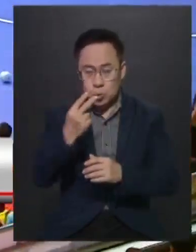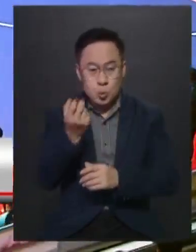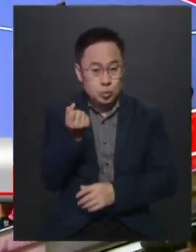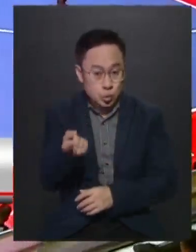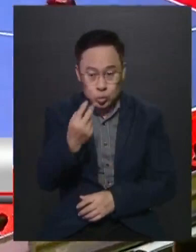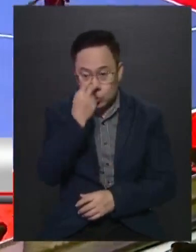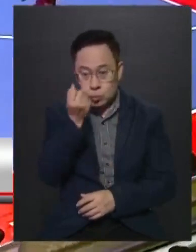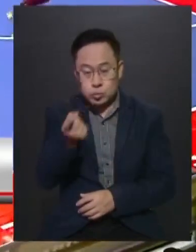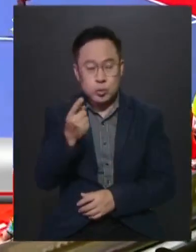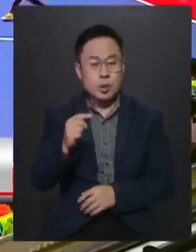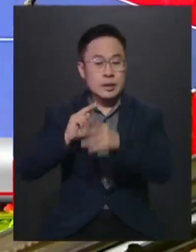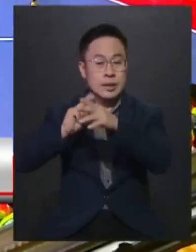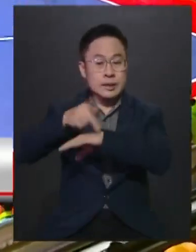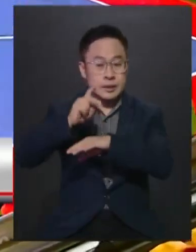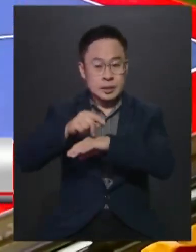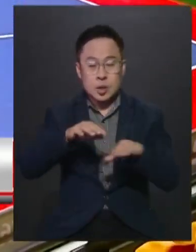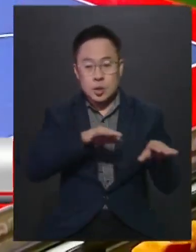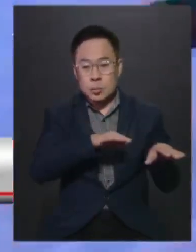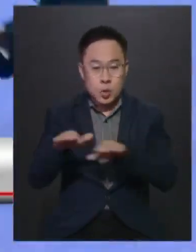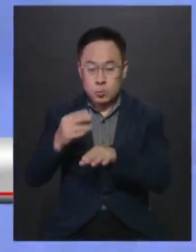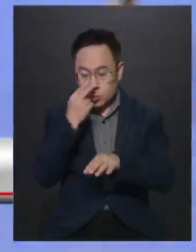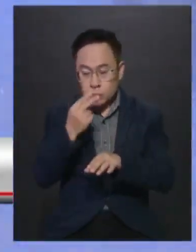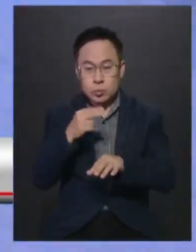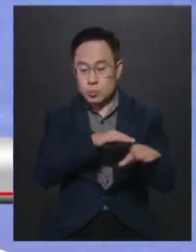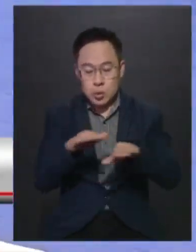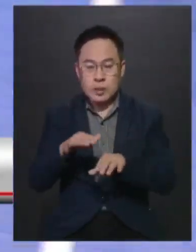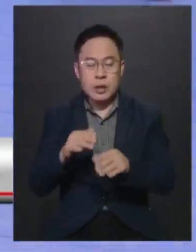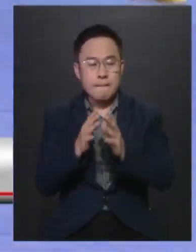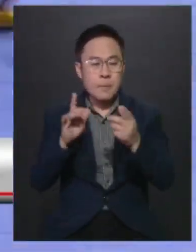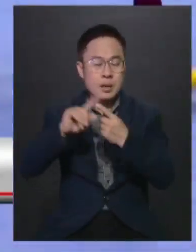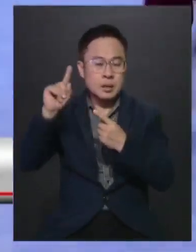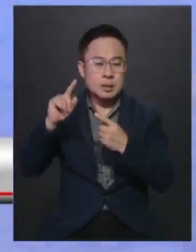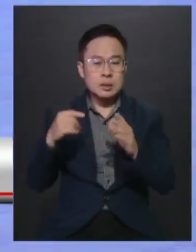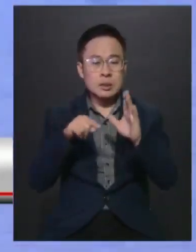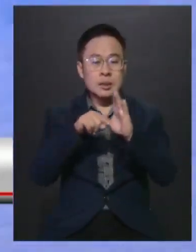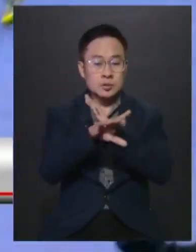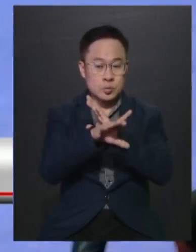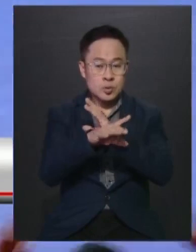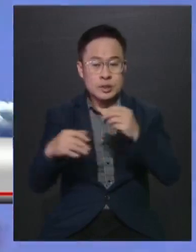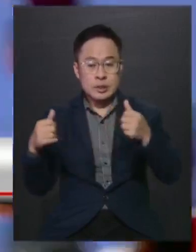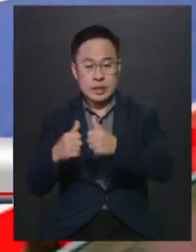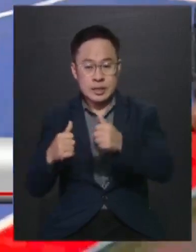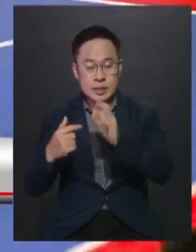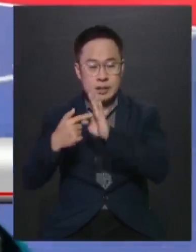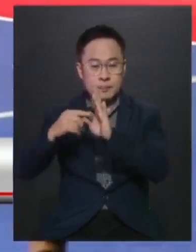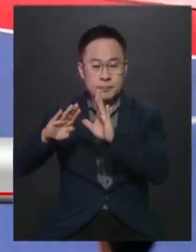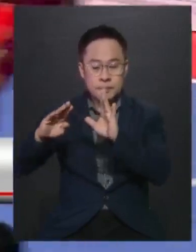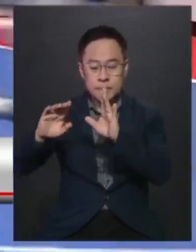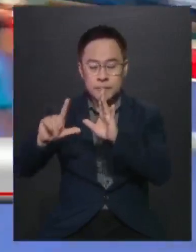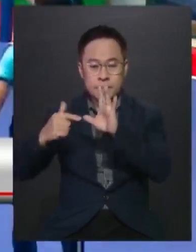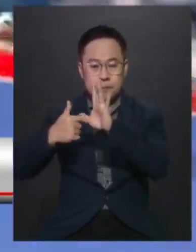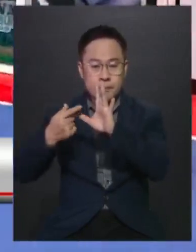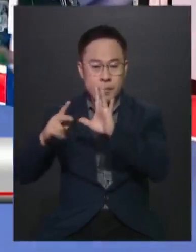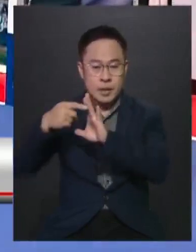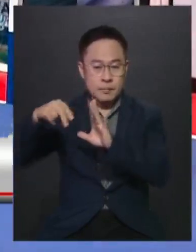เมืองชลบุรีนะครับในเกมที่บลูเวฟชลบุรีแพ้ให้กับ Black PEยูไนเต็ดไป 2ประตูต่อ 3ครับโดยคู่นี้เนี่ยมียอดเข้าชมทาง